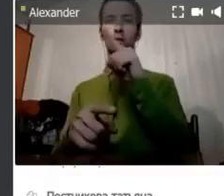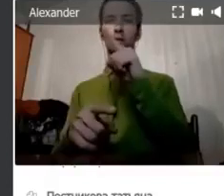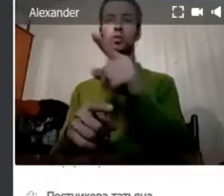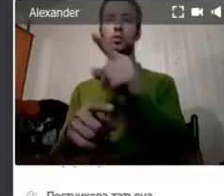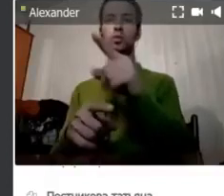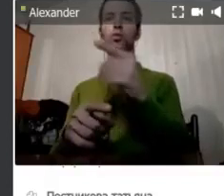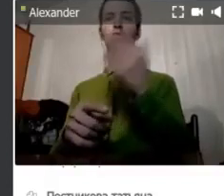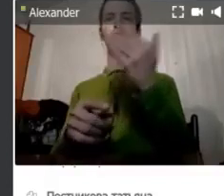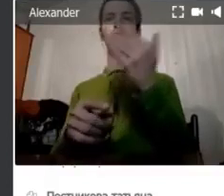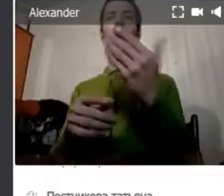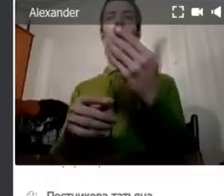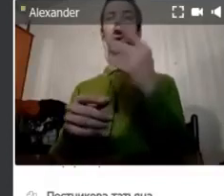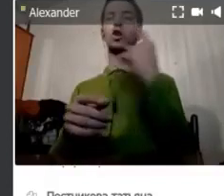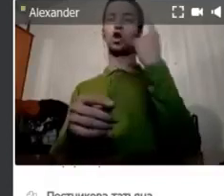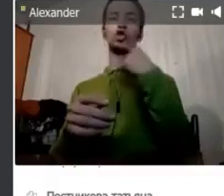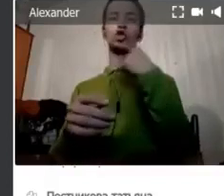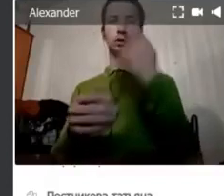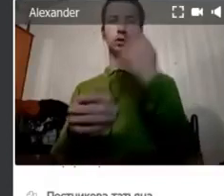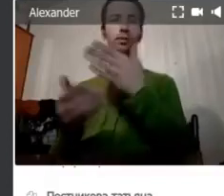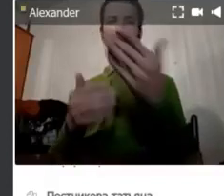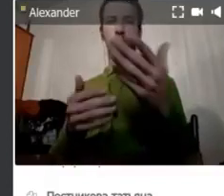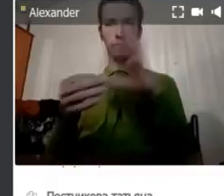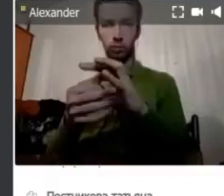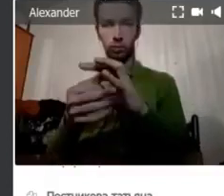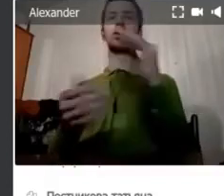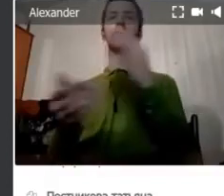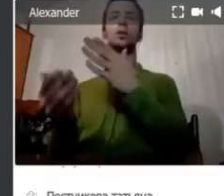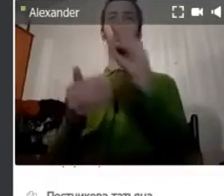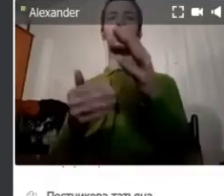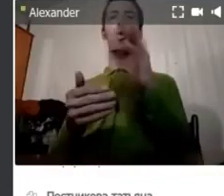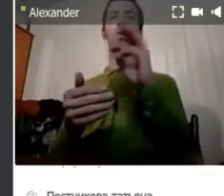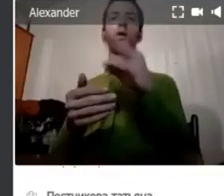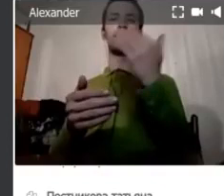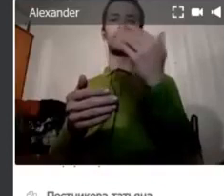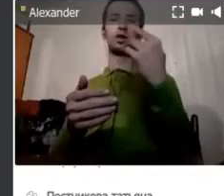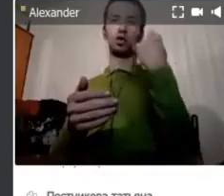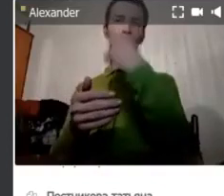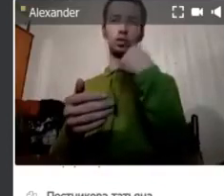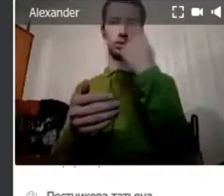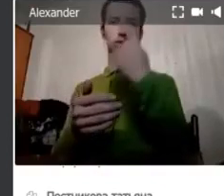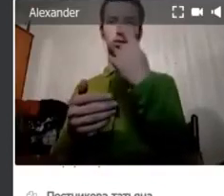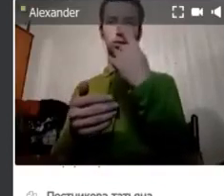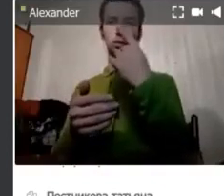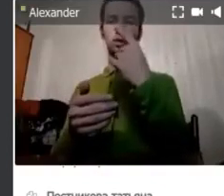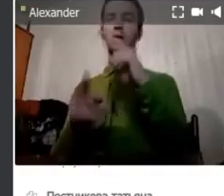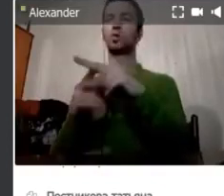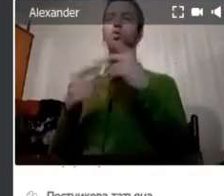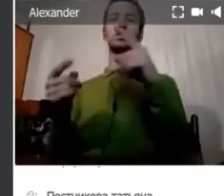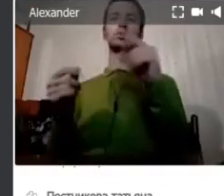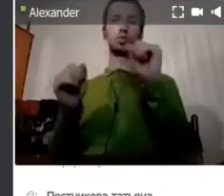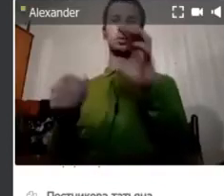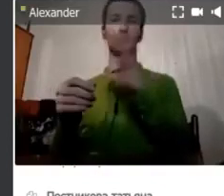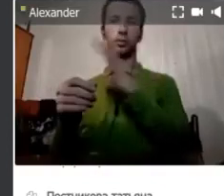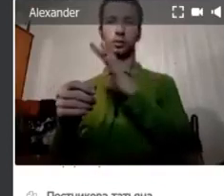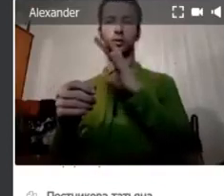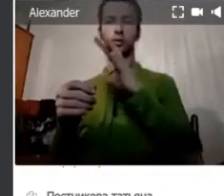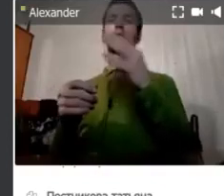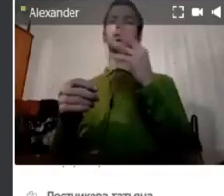LTD документально связаны, но вы должны понимать, что Big Global Intergold – это торговое